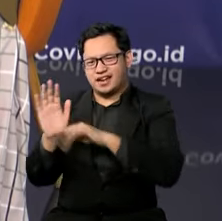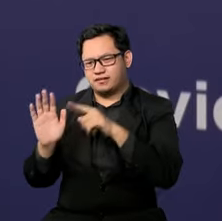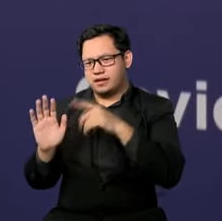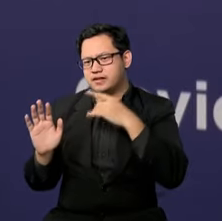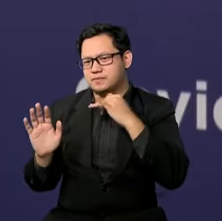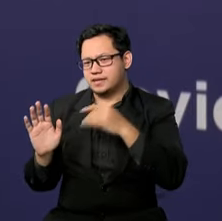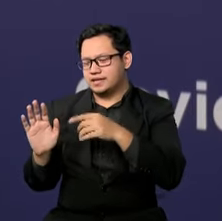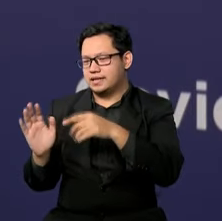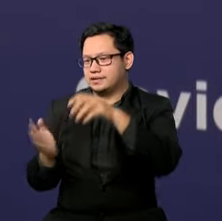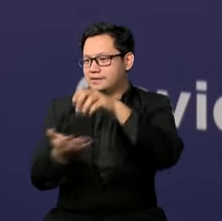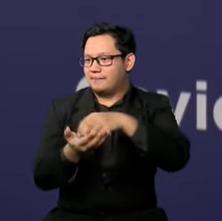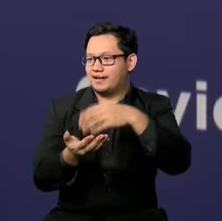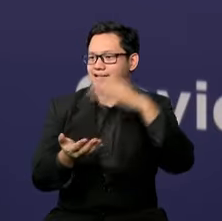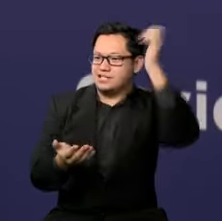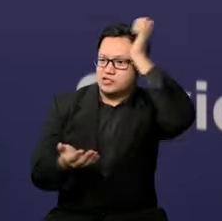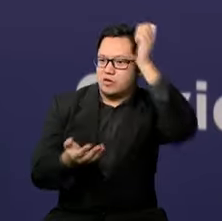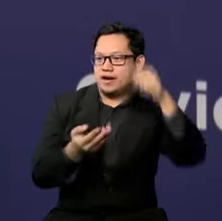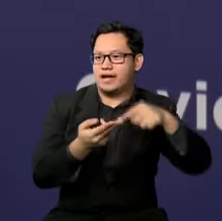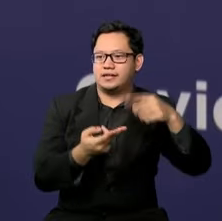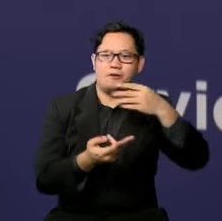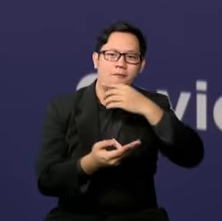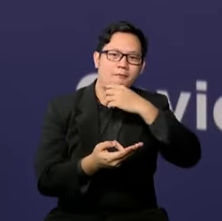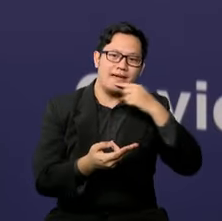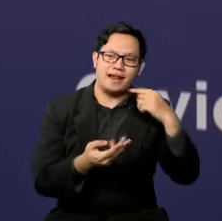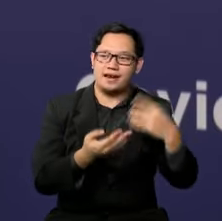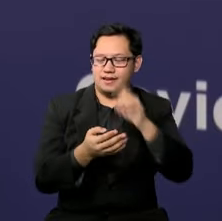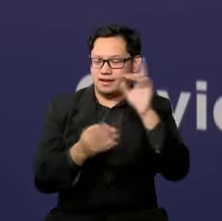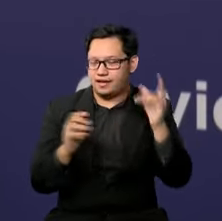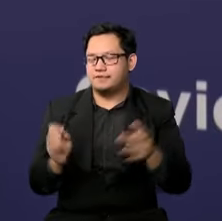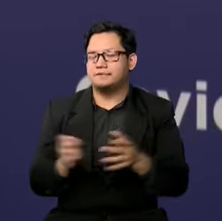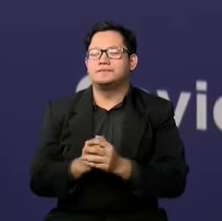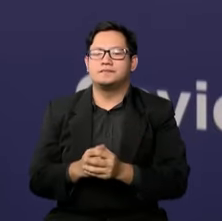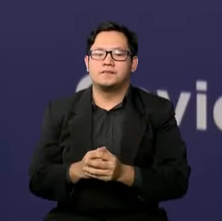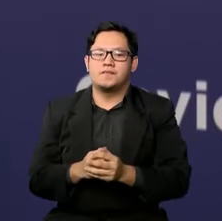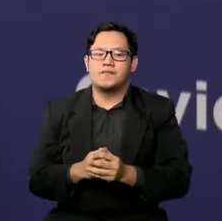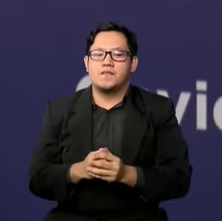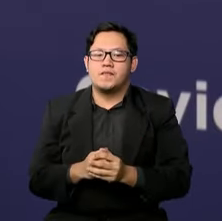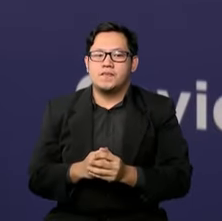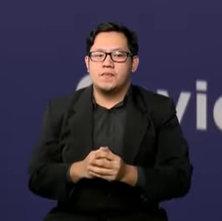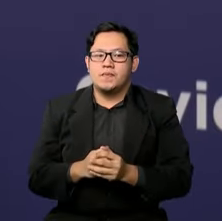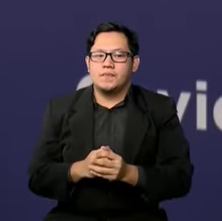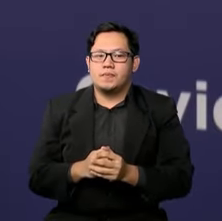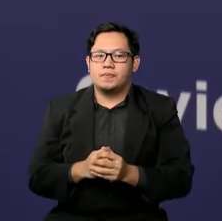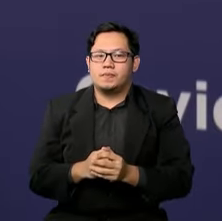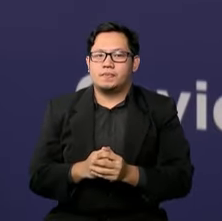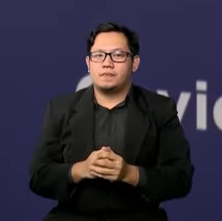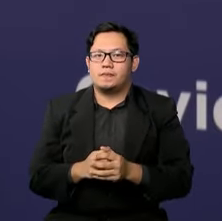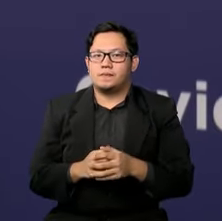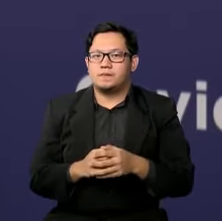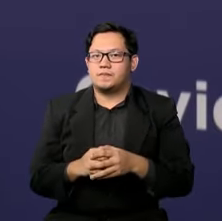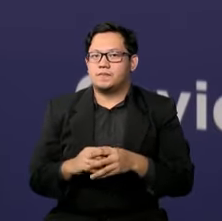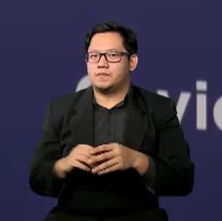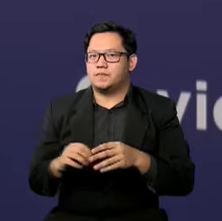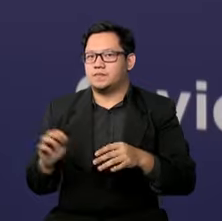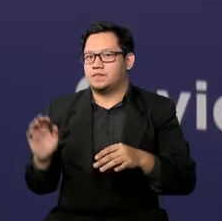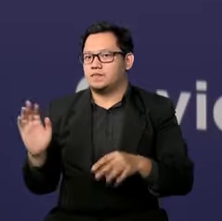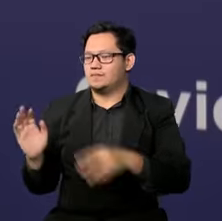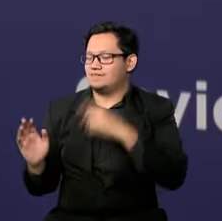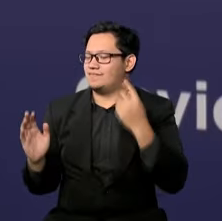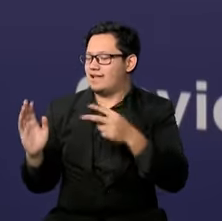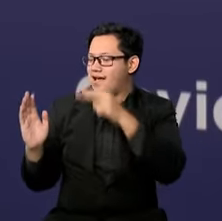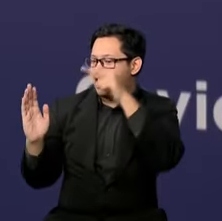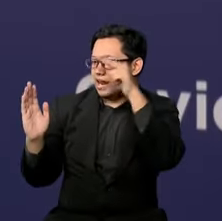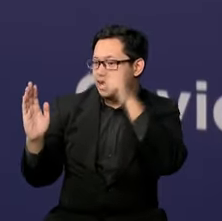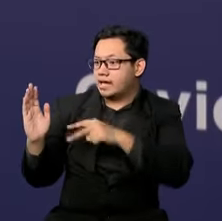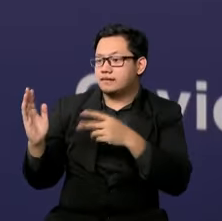kita membuat zonasi wilayah ini untuk mengukur risiko di sebuah wilayah seberapa rendah seberapa sedang atau tinggi jadi kita bisa